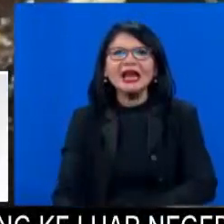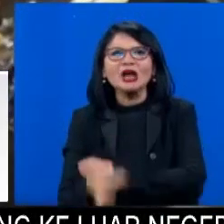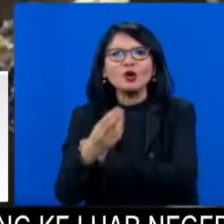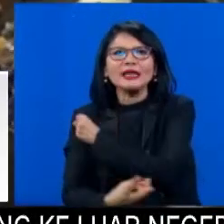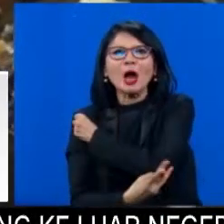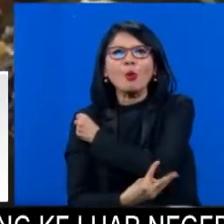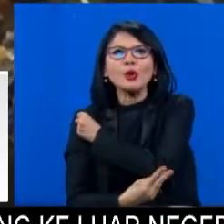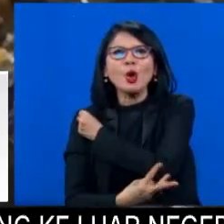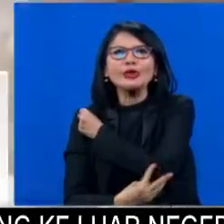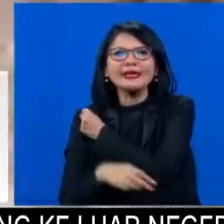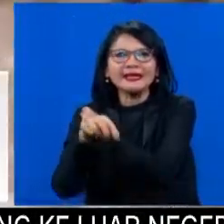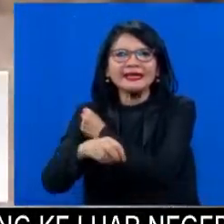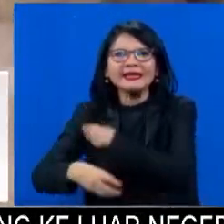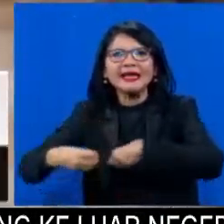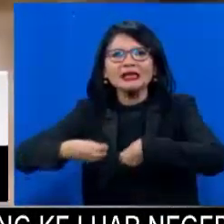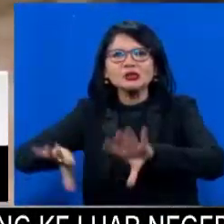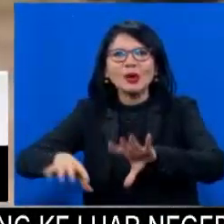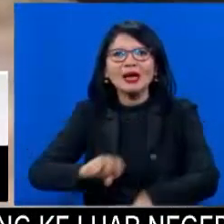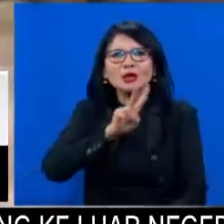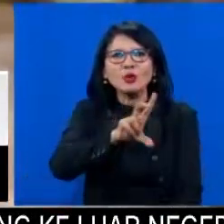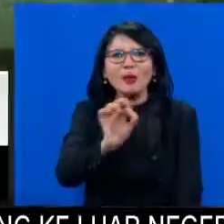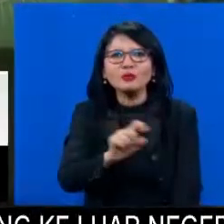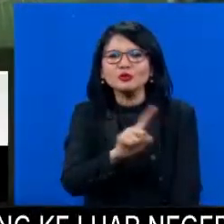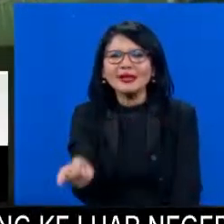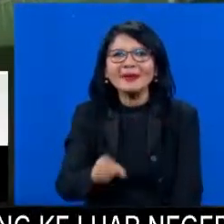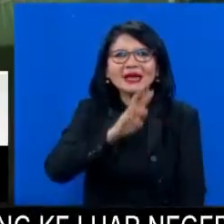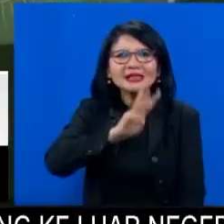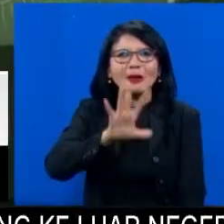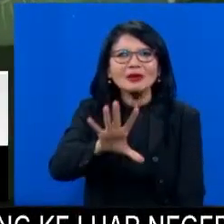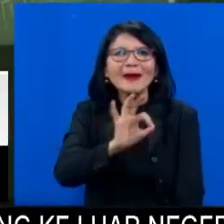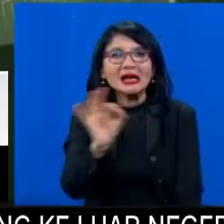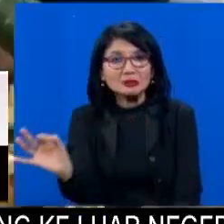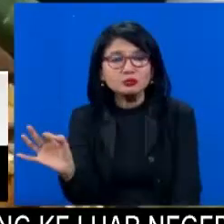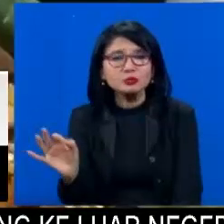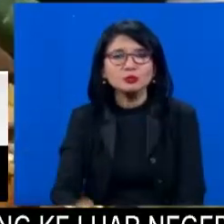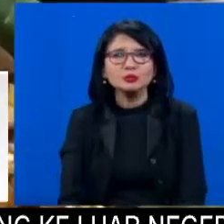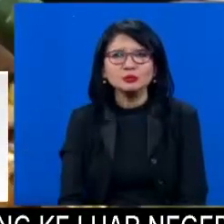nasi bancakan seperti ini biasa dijual 20 hingga 35 ribu rupiah.